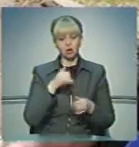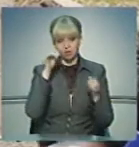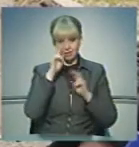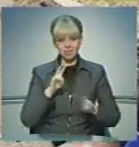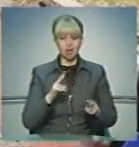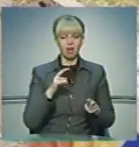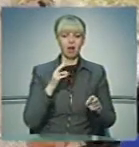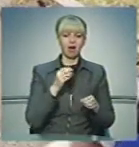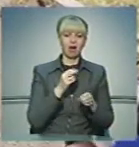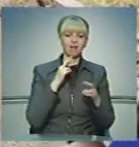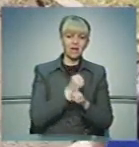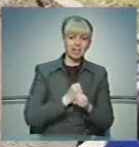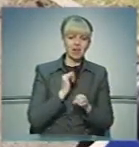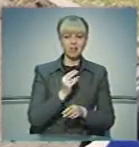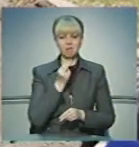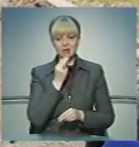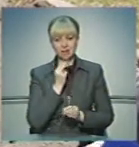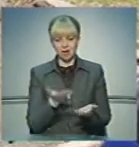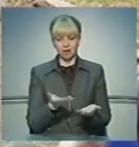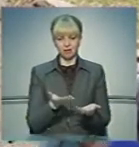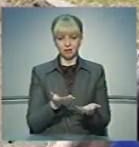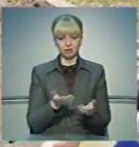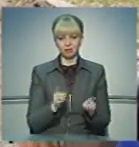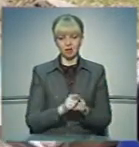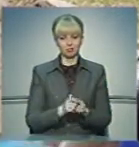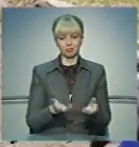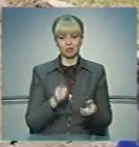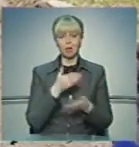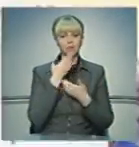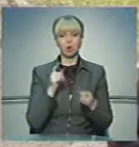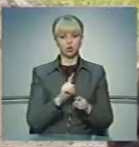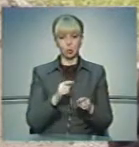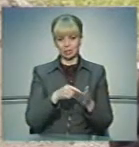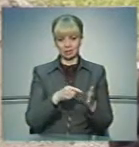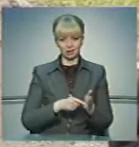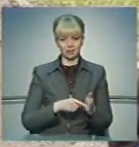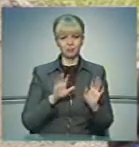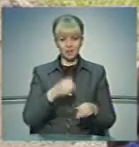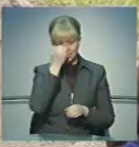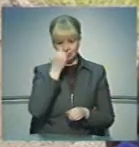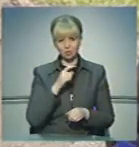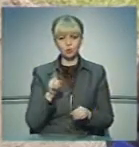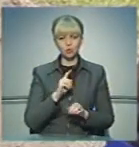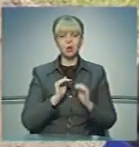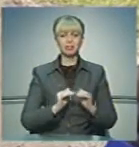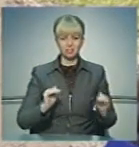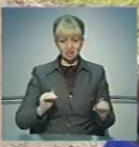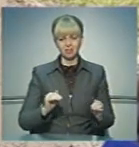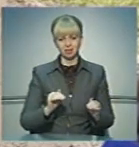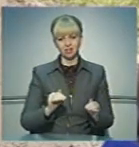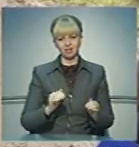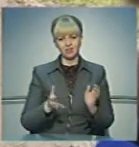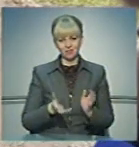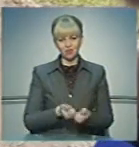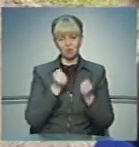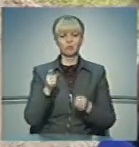як, і на лікарство, і на питання. Так що там вже нема що ділити. Та спасіба, що діти, хоч хороші, але у